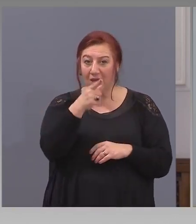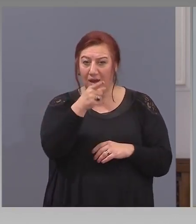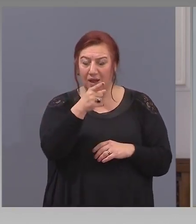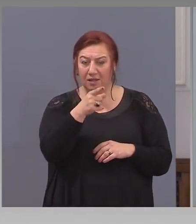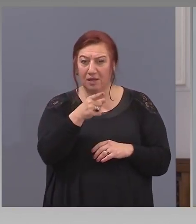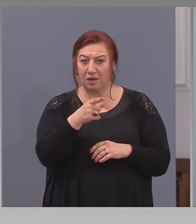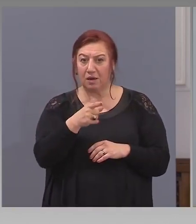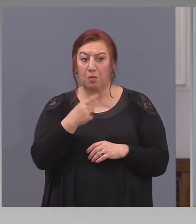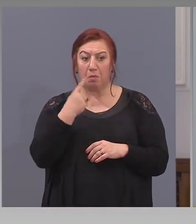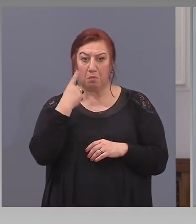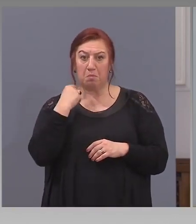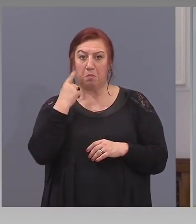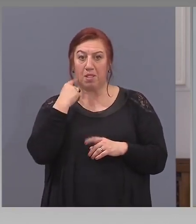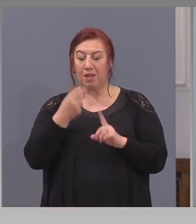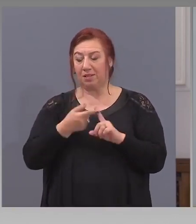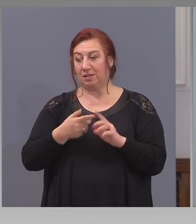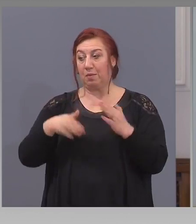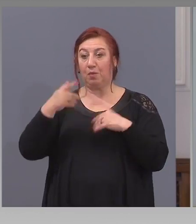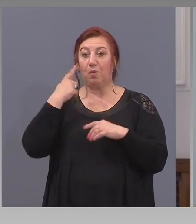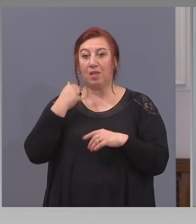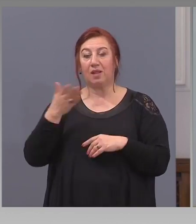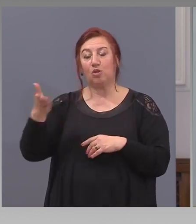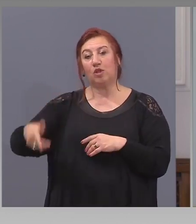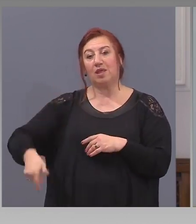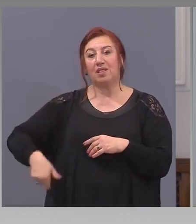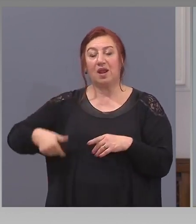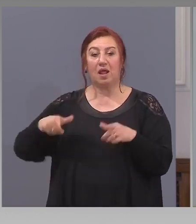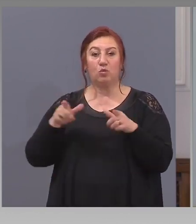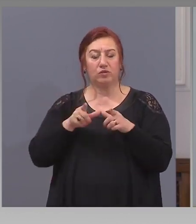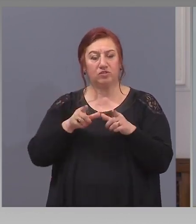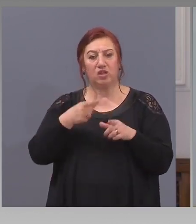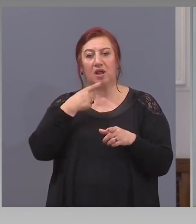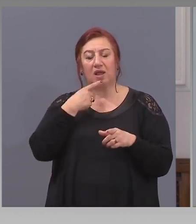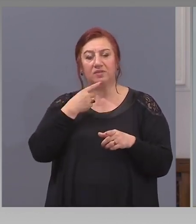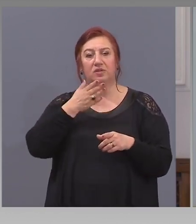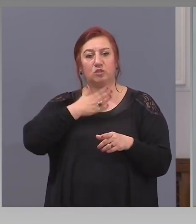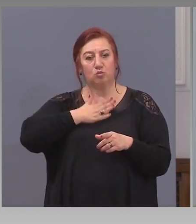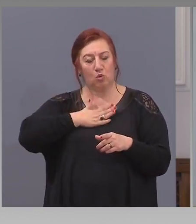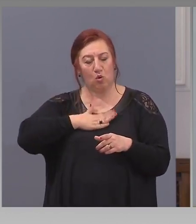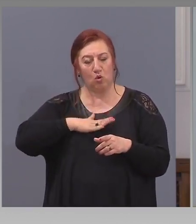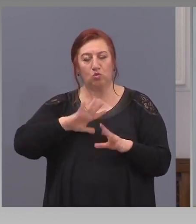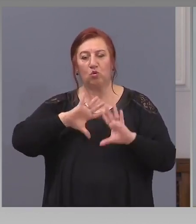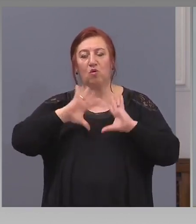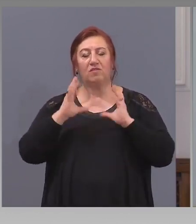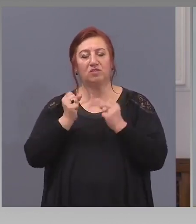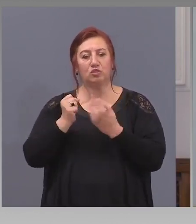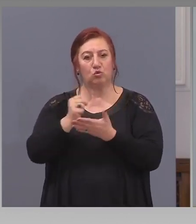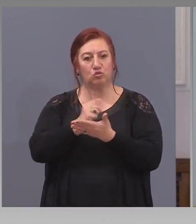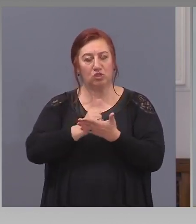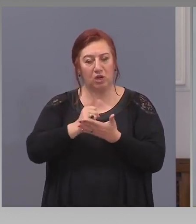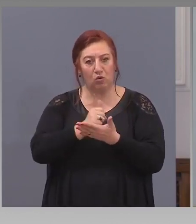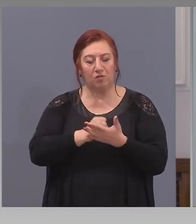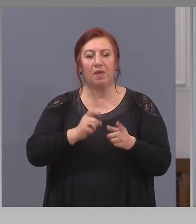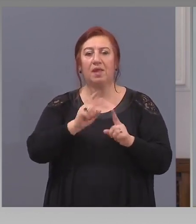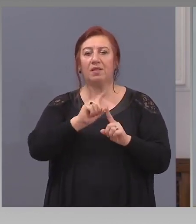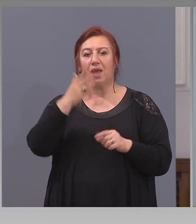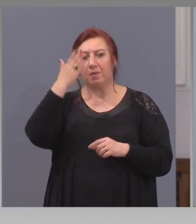По-млад от Мутавчийски. Каза, тук всичко се лекува. Нямаме болни, нямаме заразени,